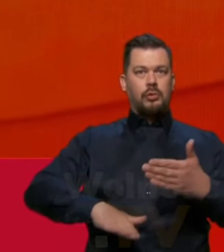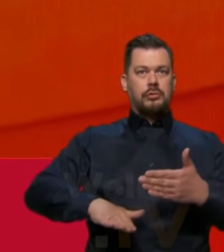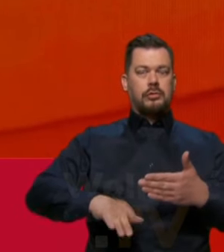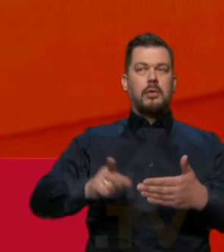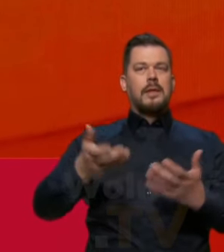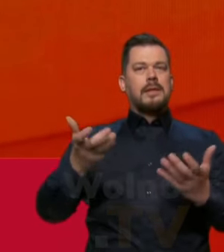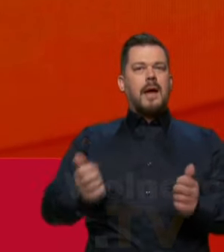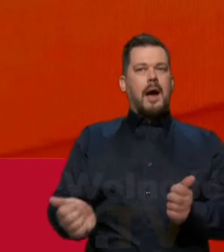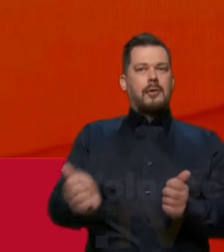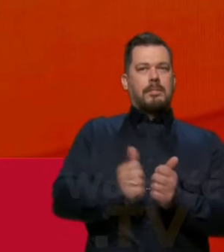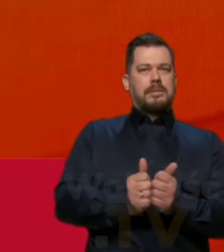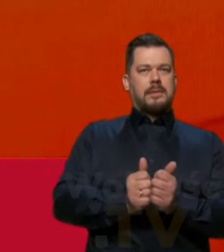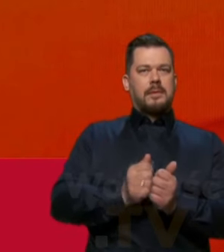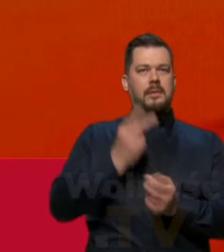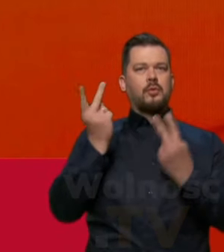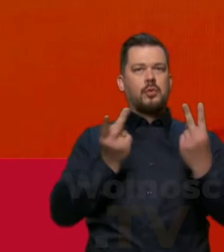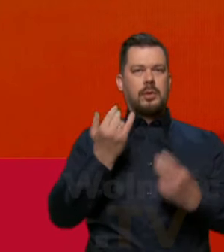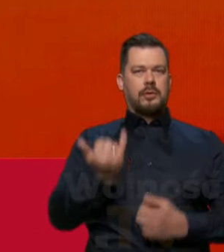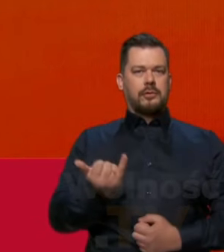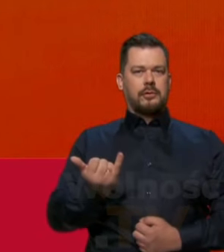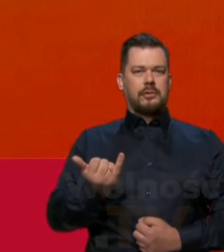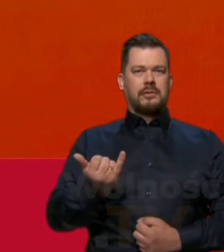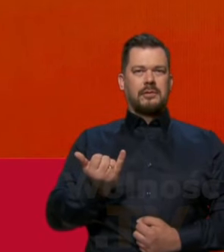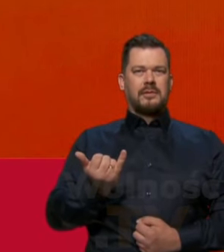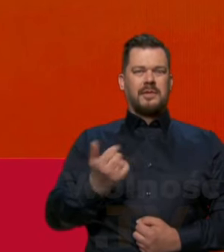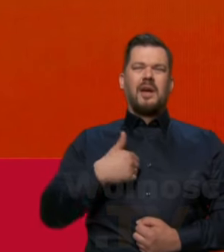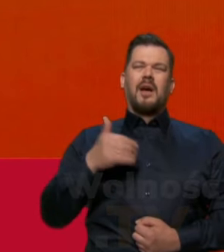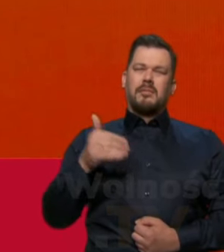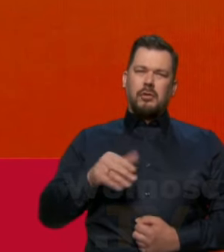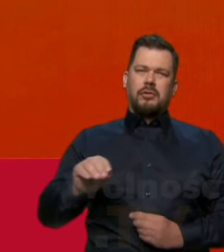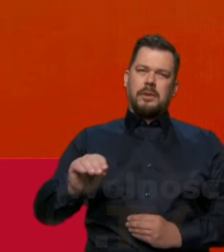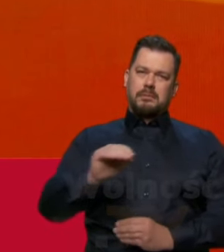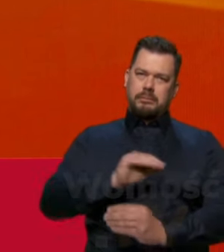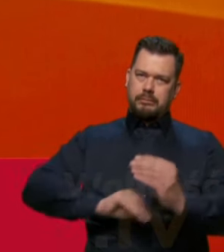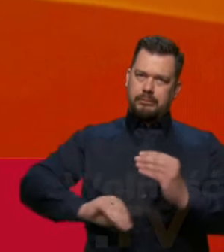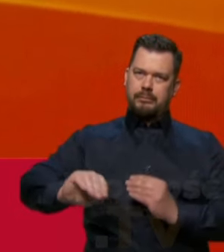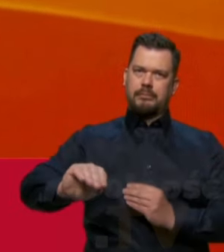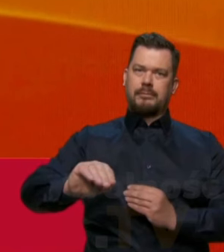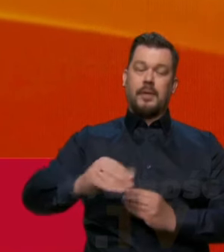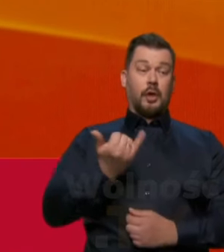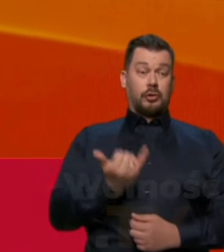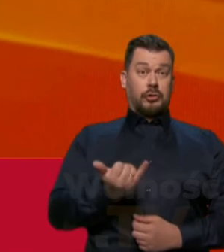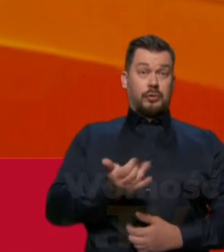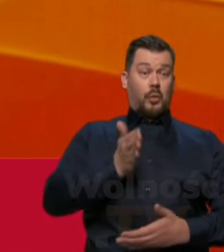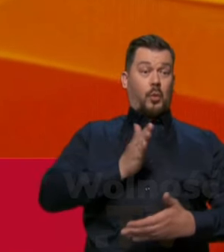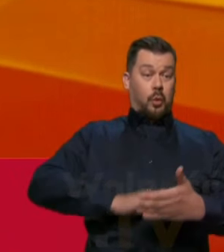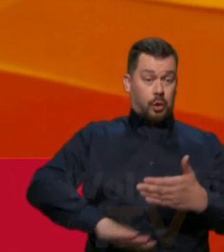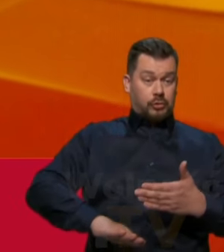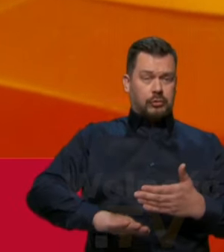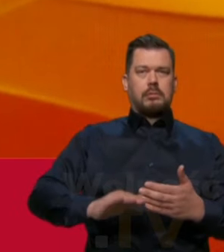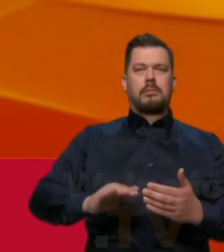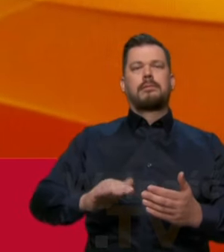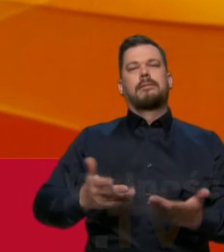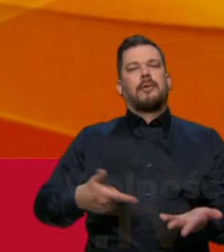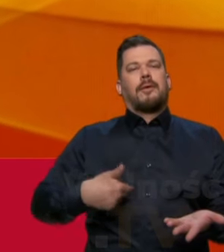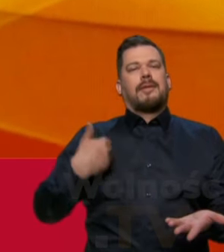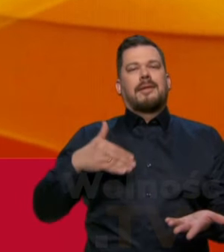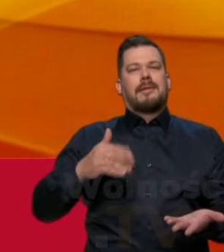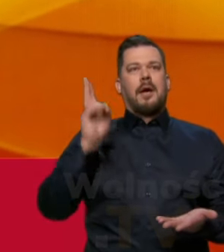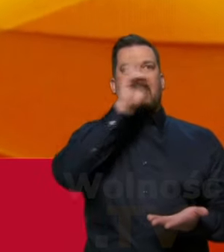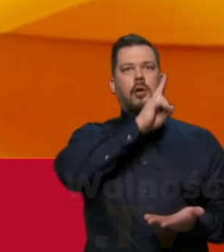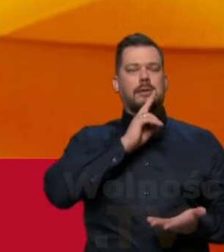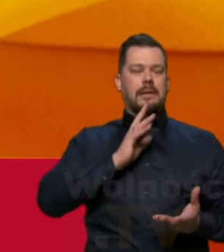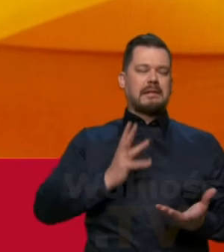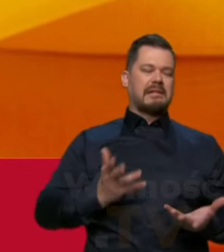możliwość adopcji. Zróbmy wszystko, aby te dzieci poczęte, które nie chcą,